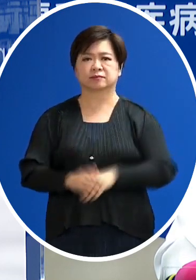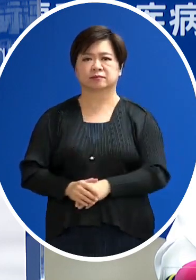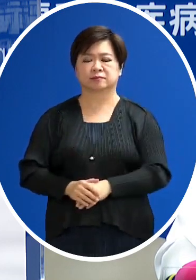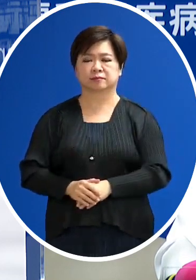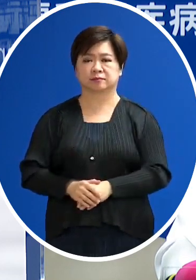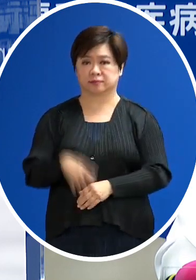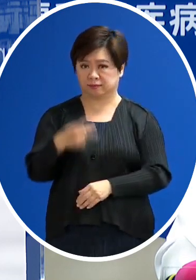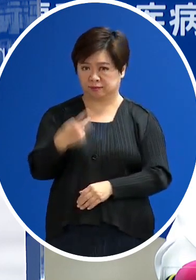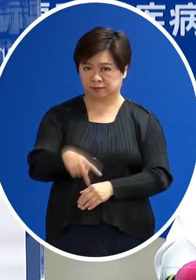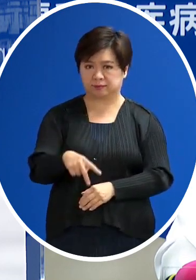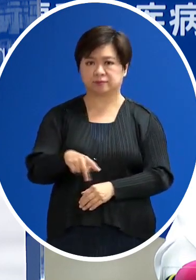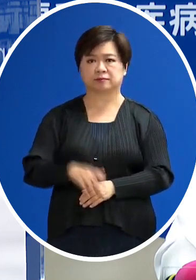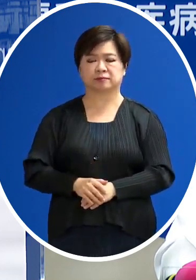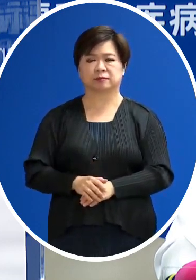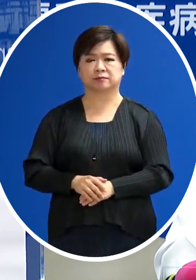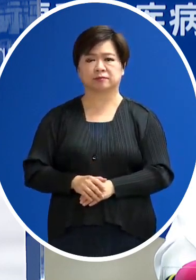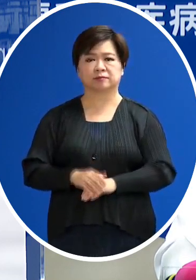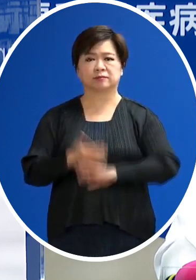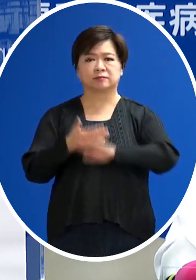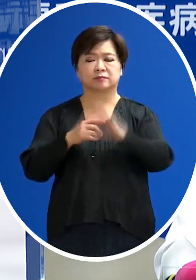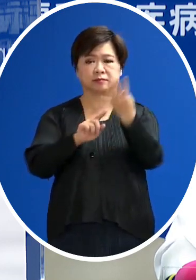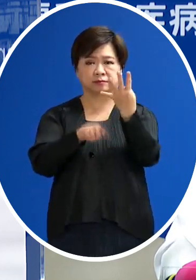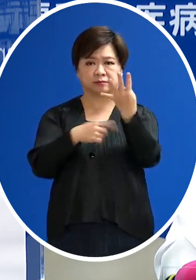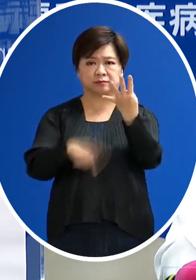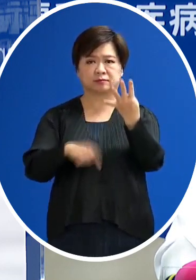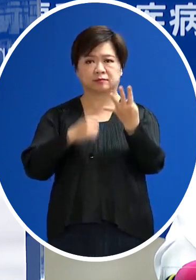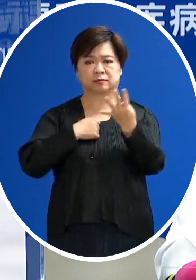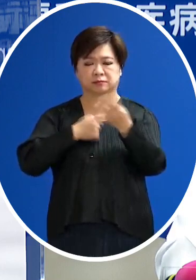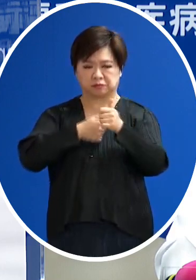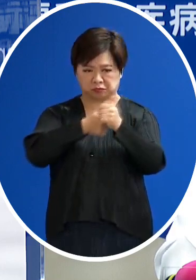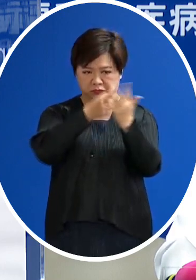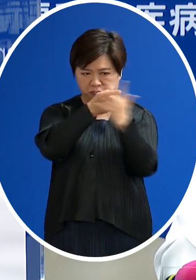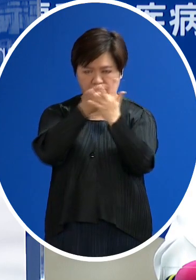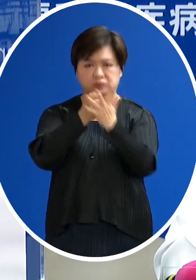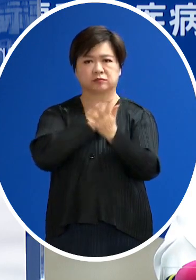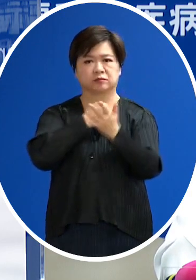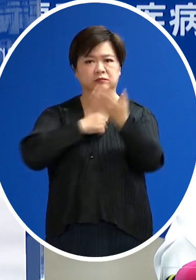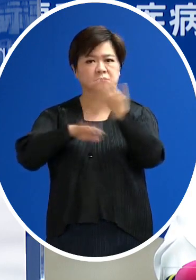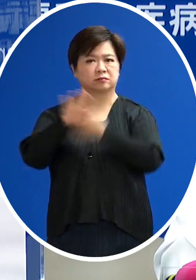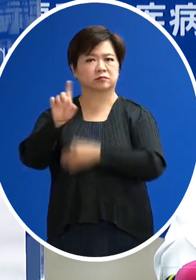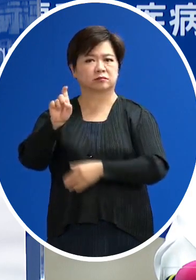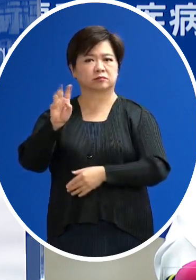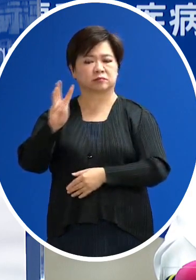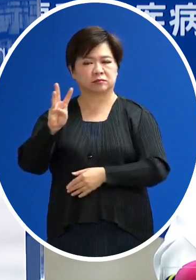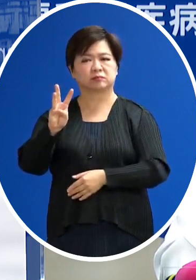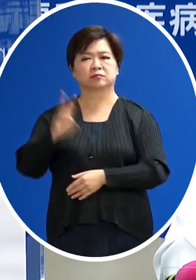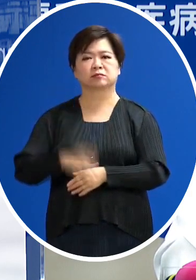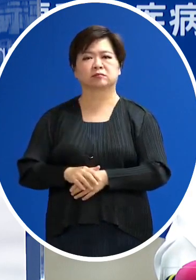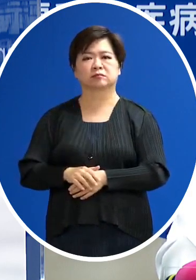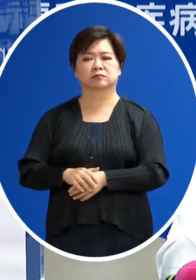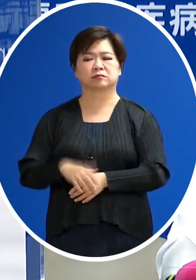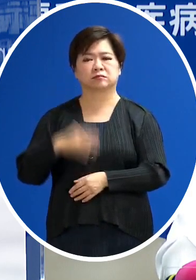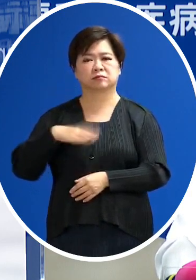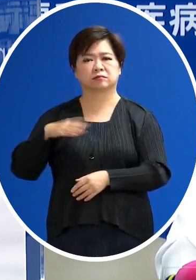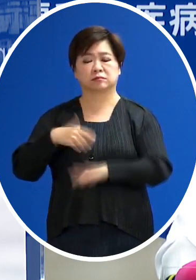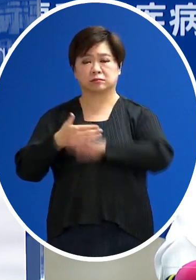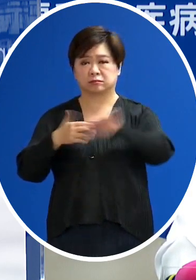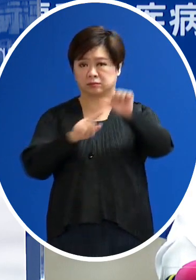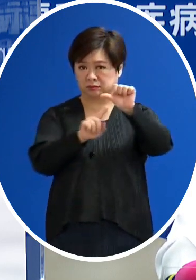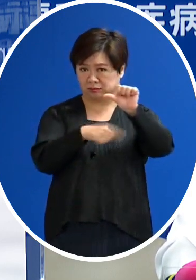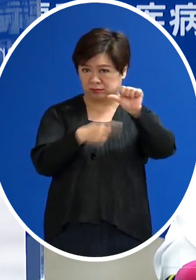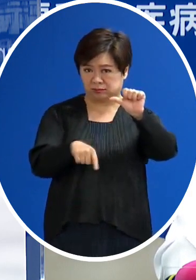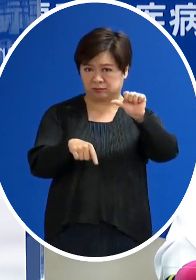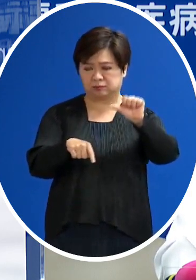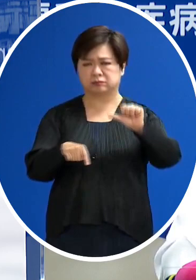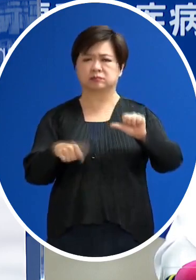然另外哈还有4名已经知道感染源哈，所以总共是有13名已知感染源，那有5例的哈